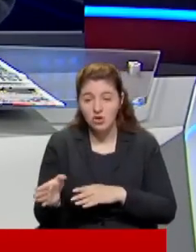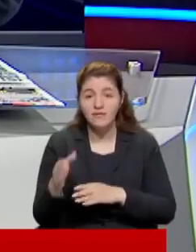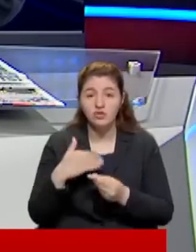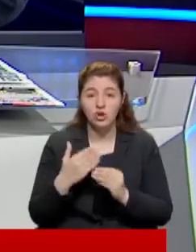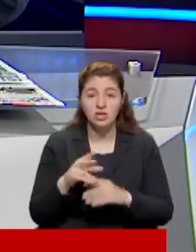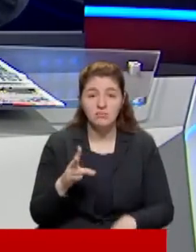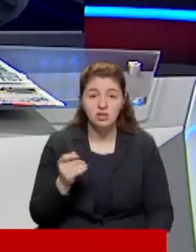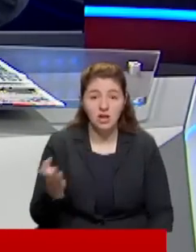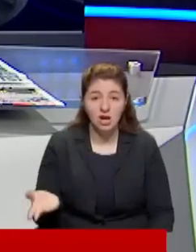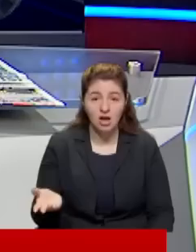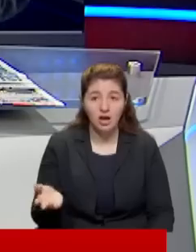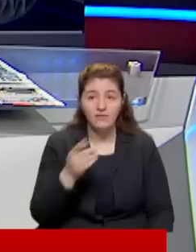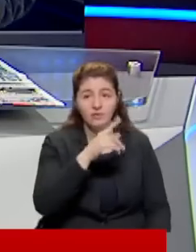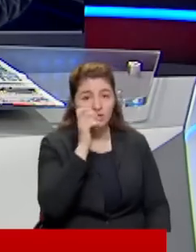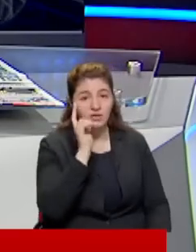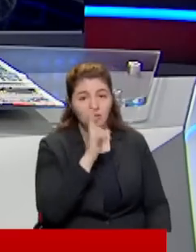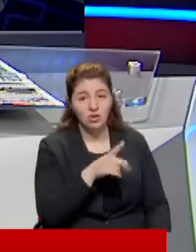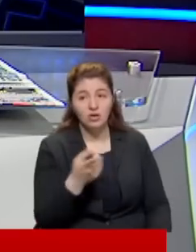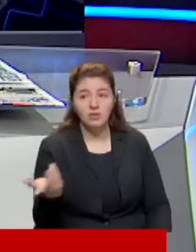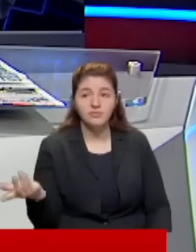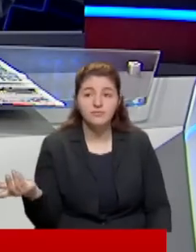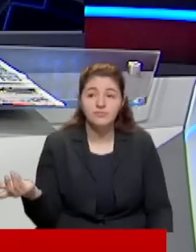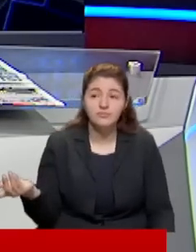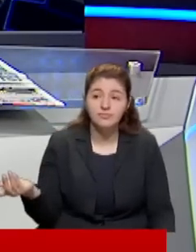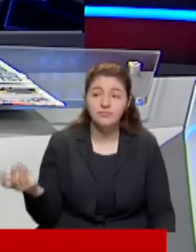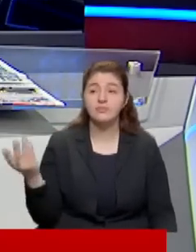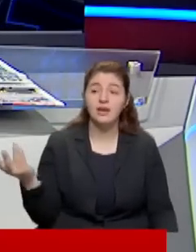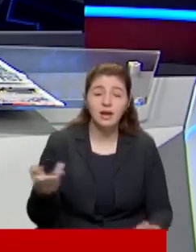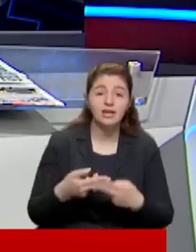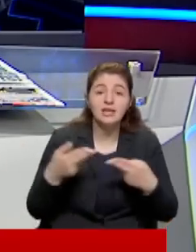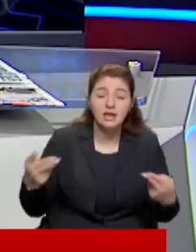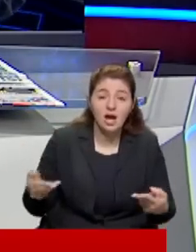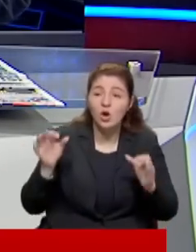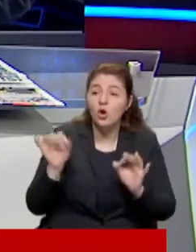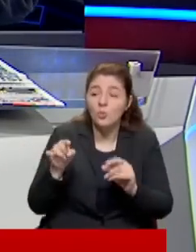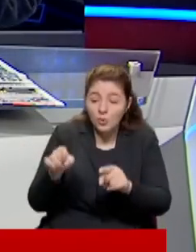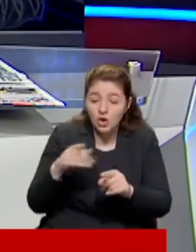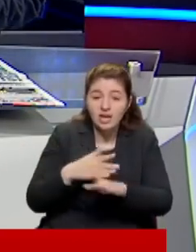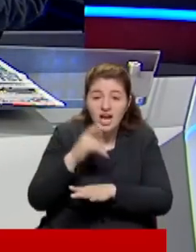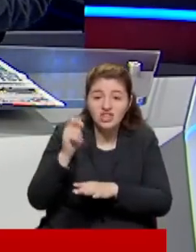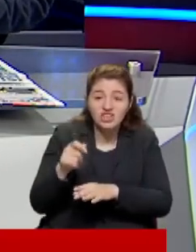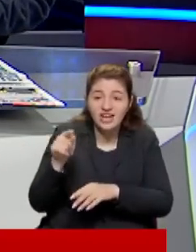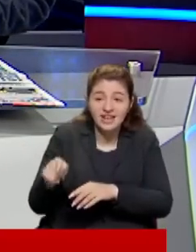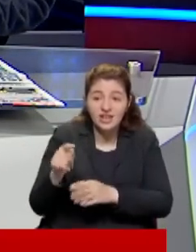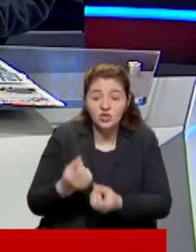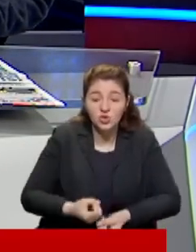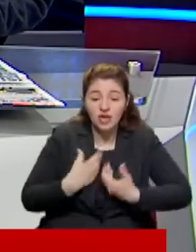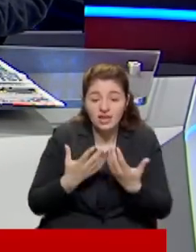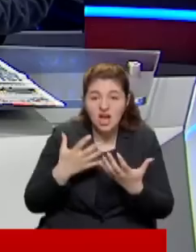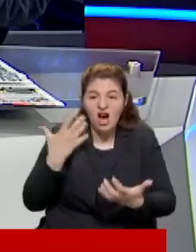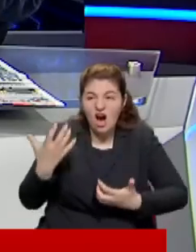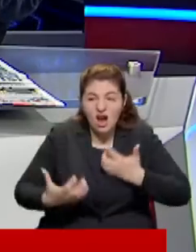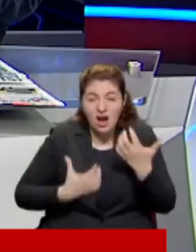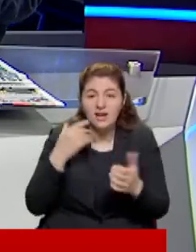ve soğan 25 lira. Ve bu fotoğrafı görüyor. Bu fotoğrafı görüyor. Dolayısıyla hikaye burada o gerçekliğin ürettiği